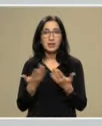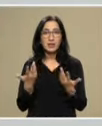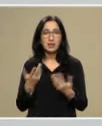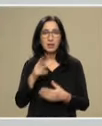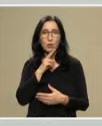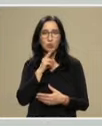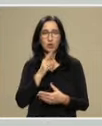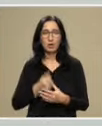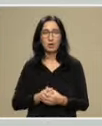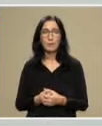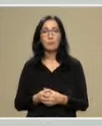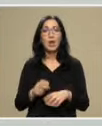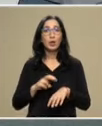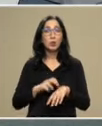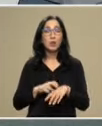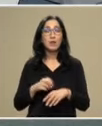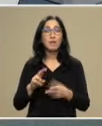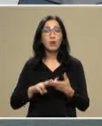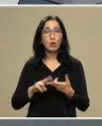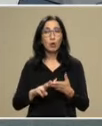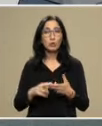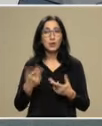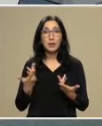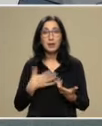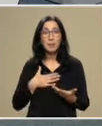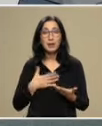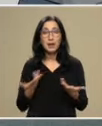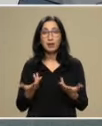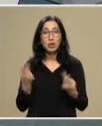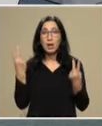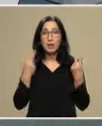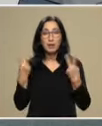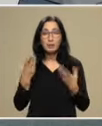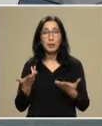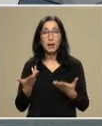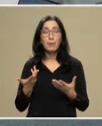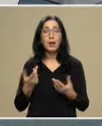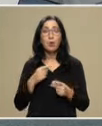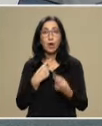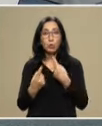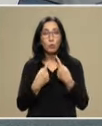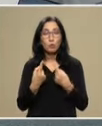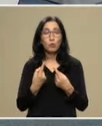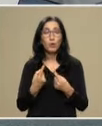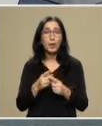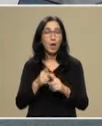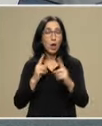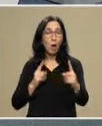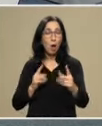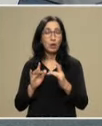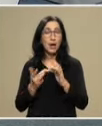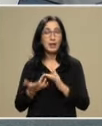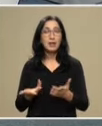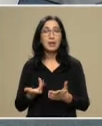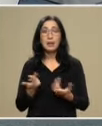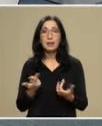учителя. Доцент Войноховска, а има ли начин да разберем, когато общуваме онлайн, дали срещу нас стои човек или